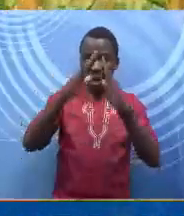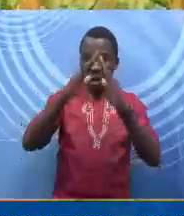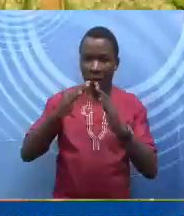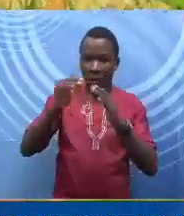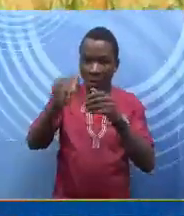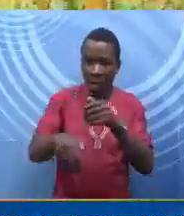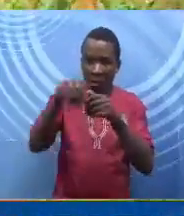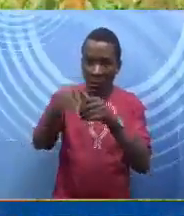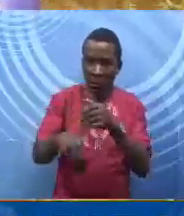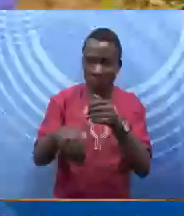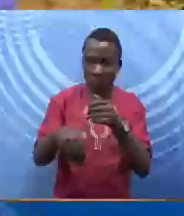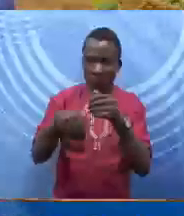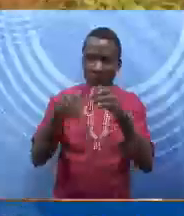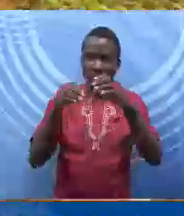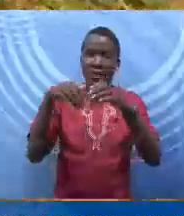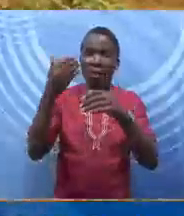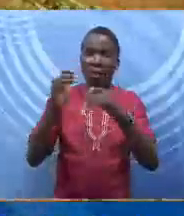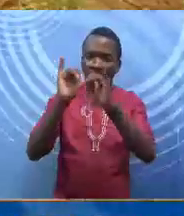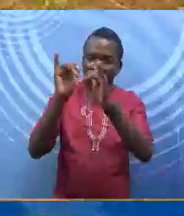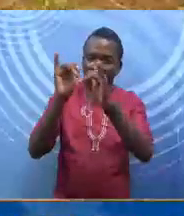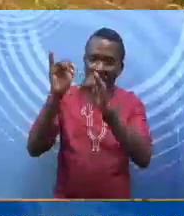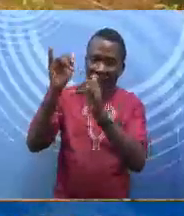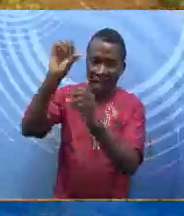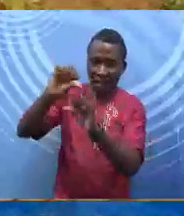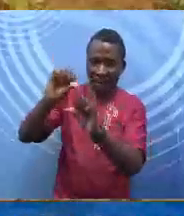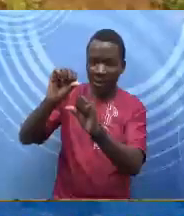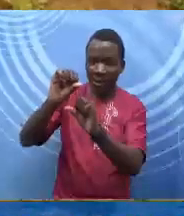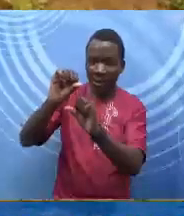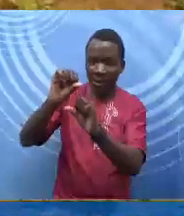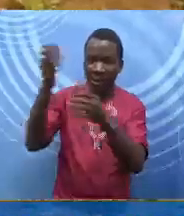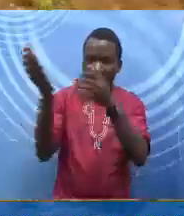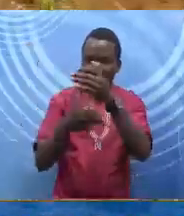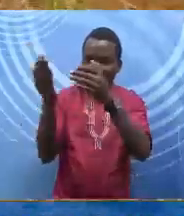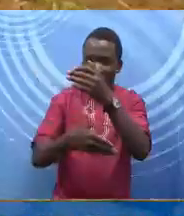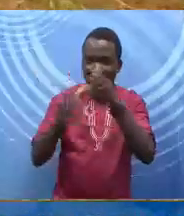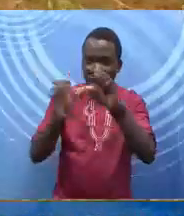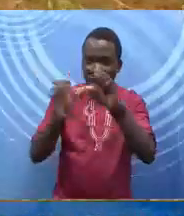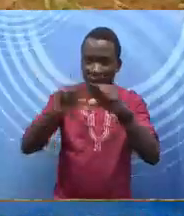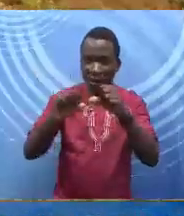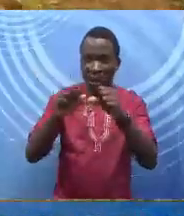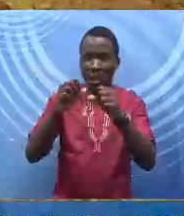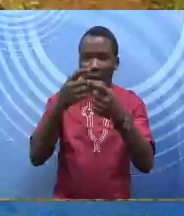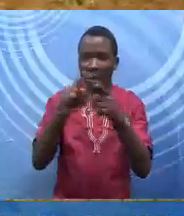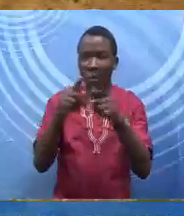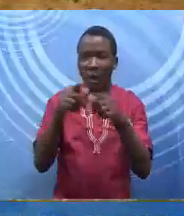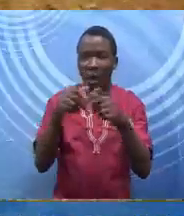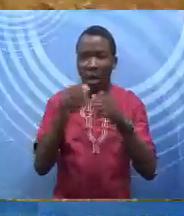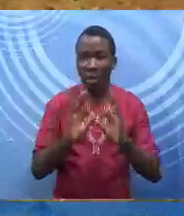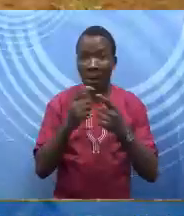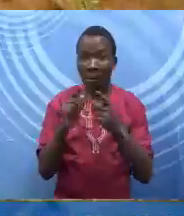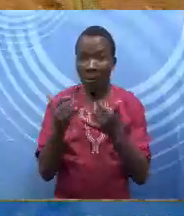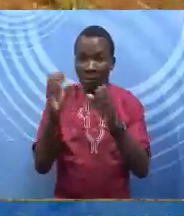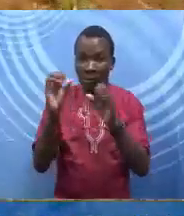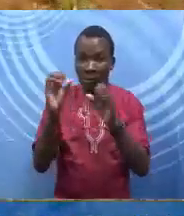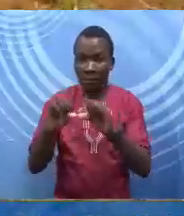baracukura bakarusiga mu manegeka. Ngo muhanda batemye nta manegeka nimo babikoze imbere hari hatunganye hari hazimye. None se ko